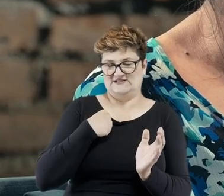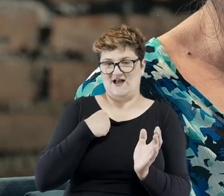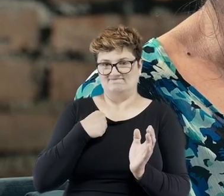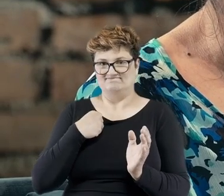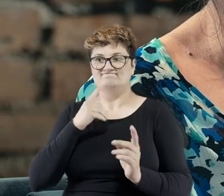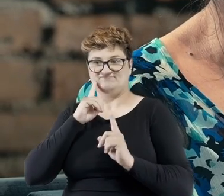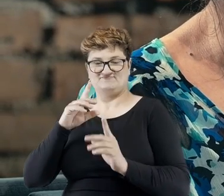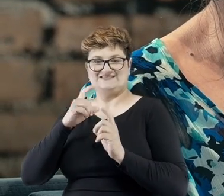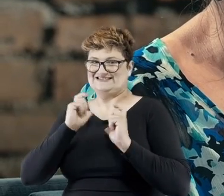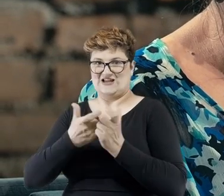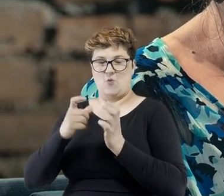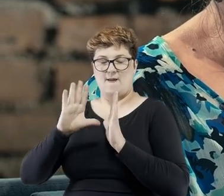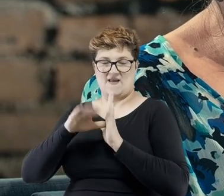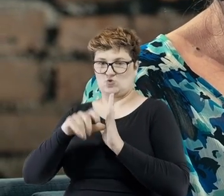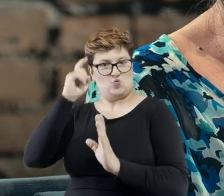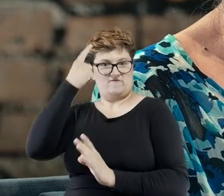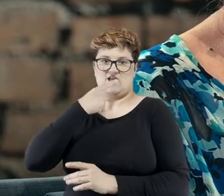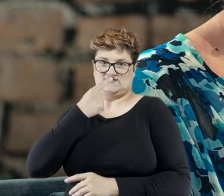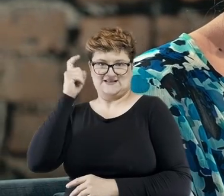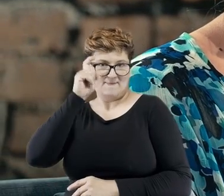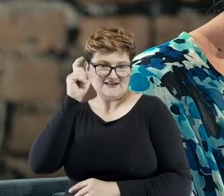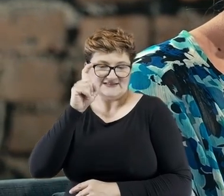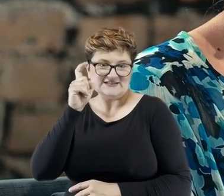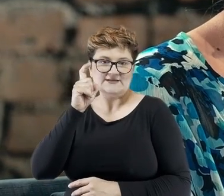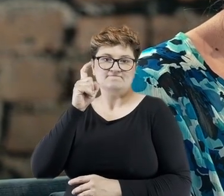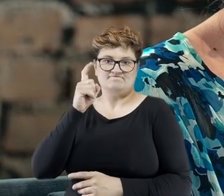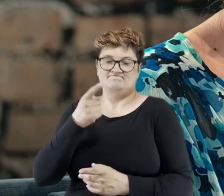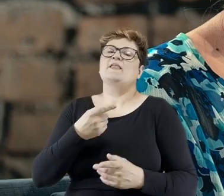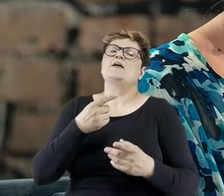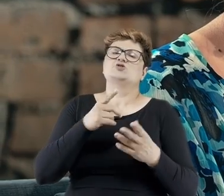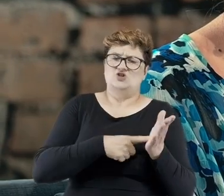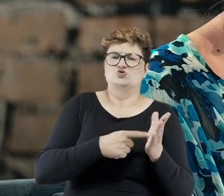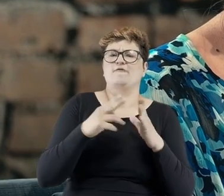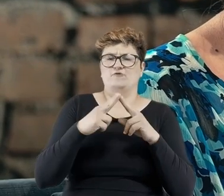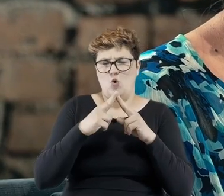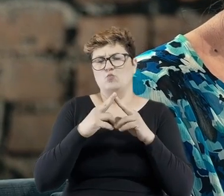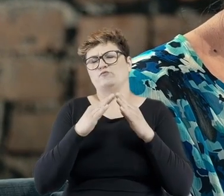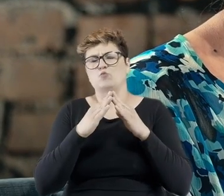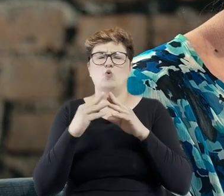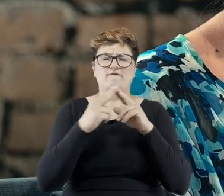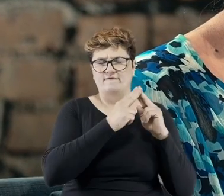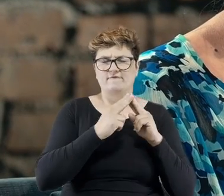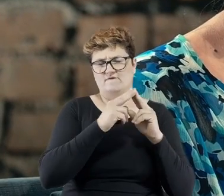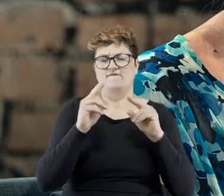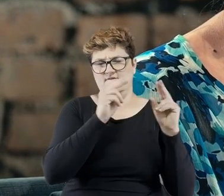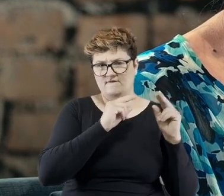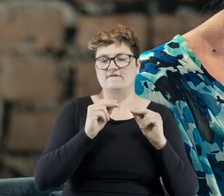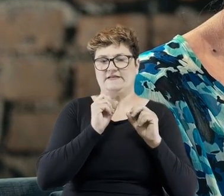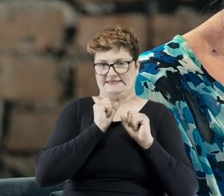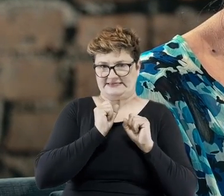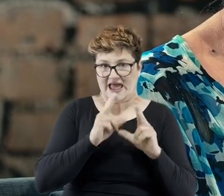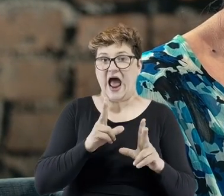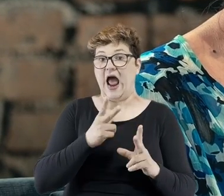jednak niemieckojęzycznym mieście i bardzo często władali tym językiem w domu, natomiast